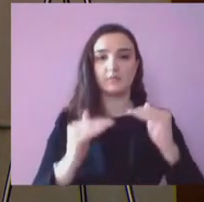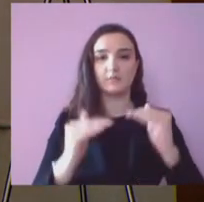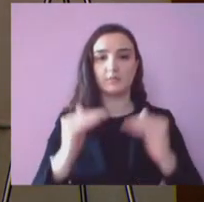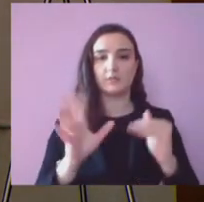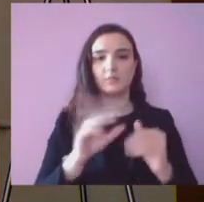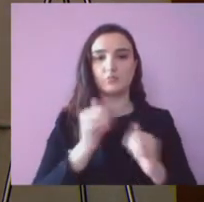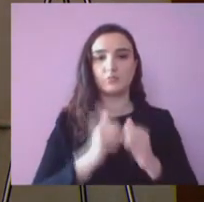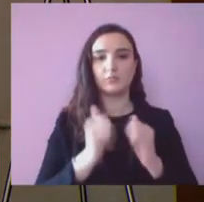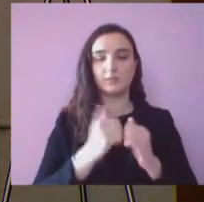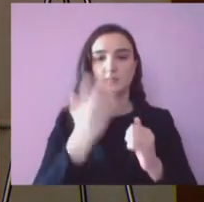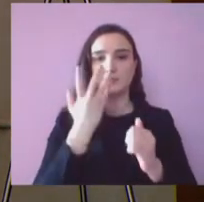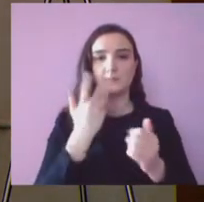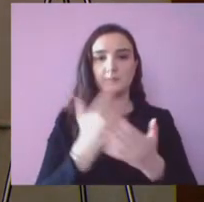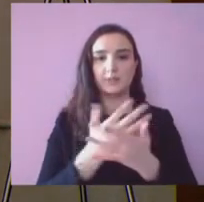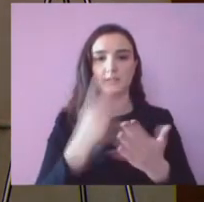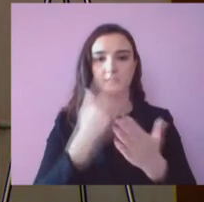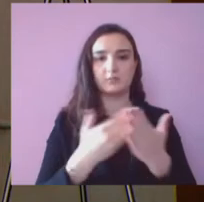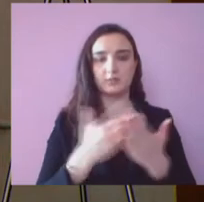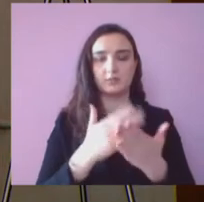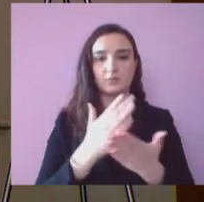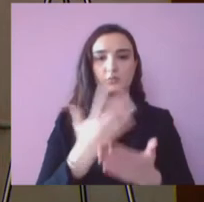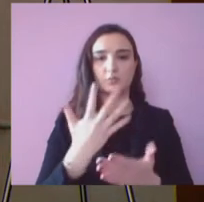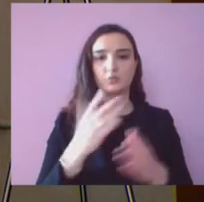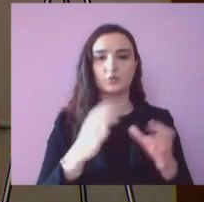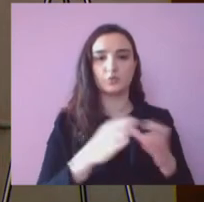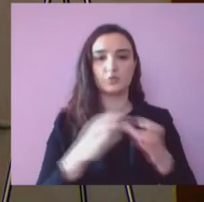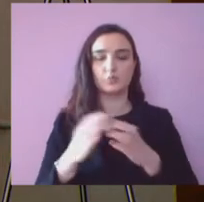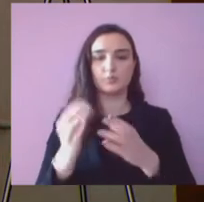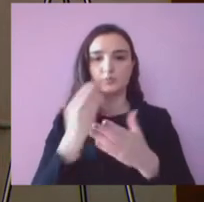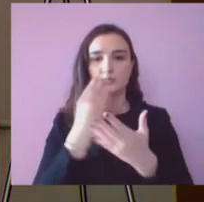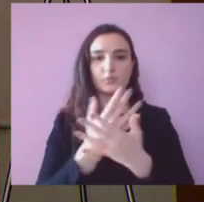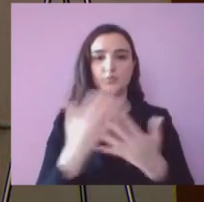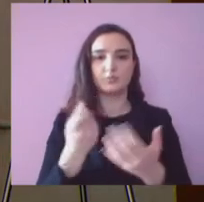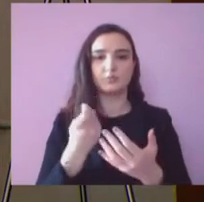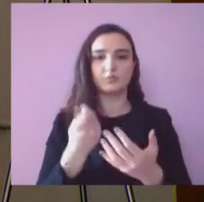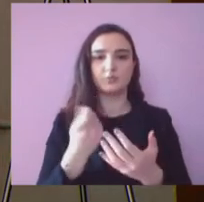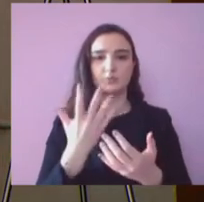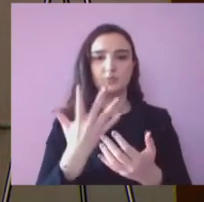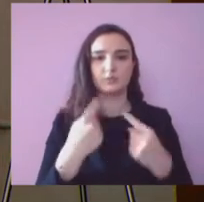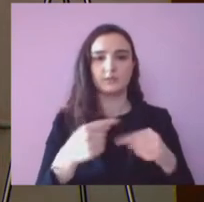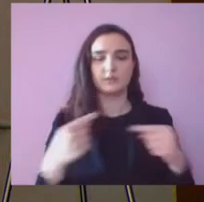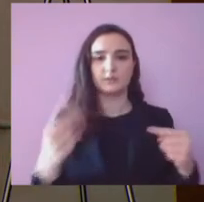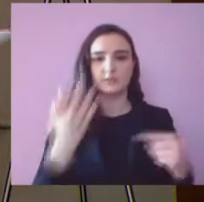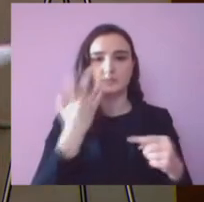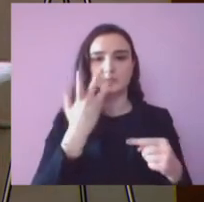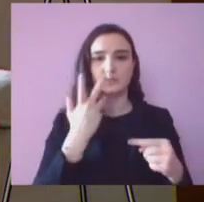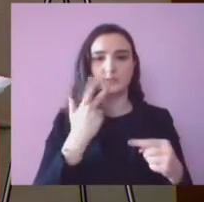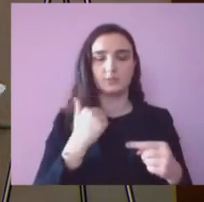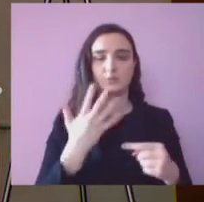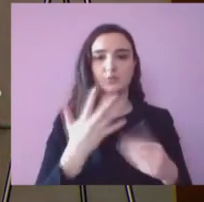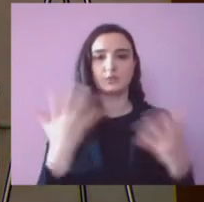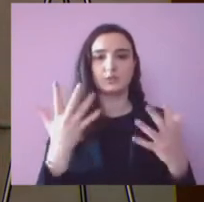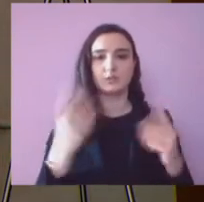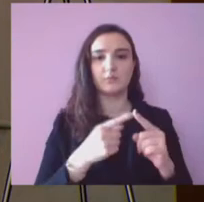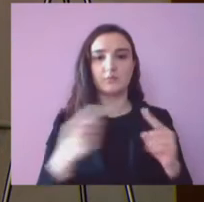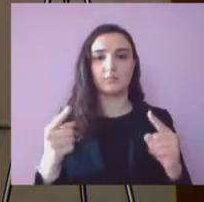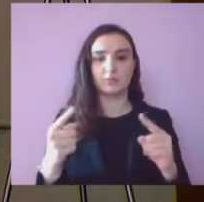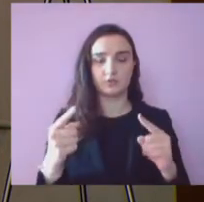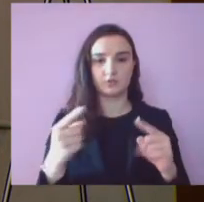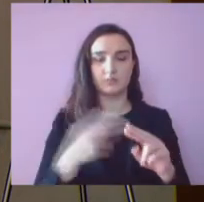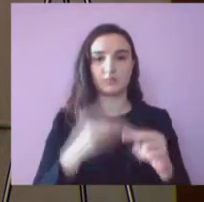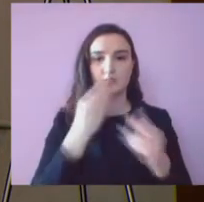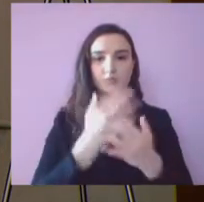არის წარმოდგენილი. ხუთი ჯგუფის პროდუქტები, სულ ცოტა ხუთი სხვადასხვა ფერის. თუ დღის განმავლობაში არის ამ